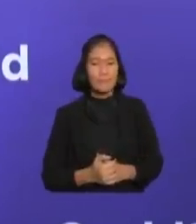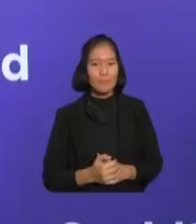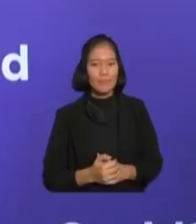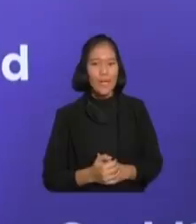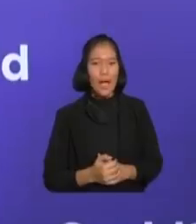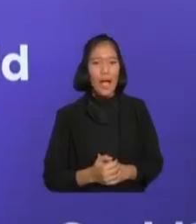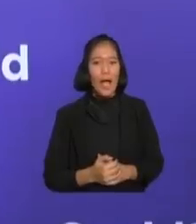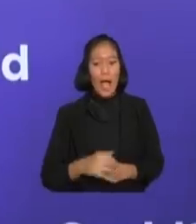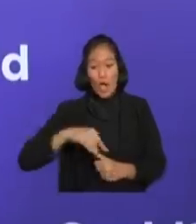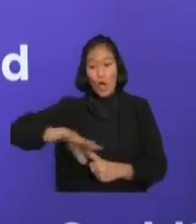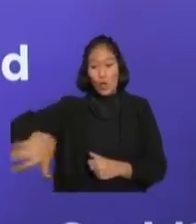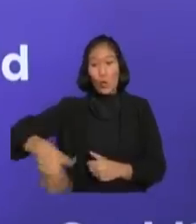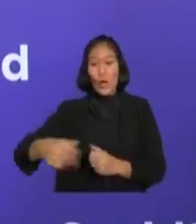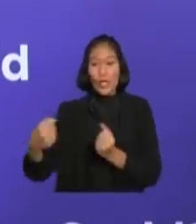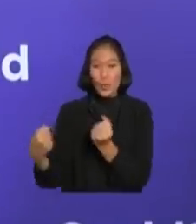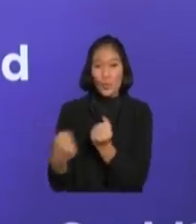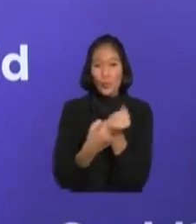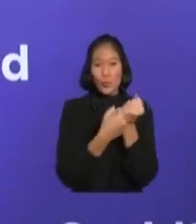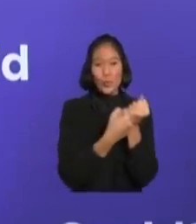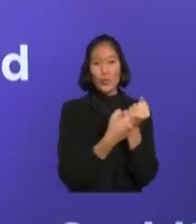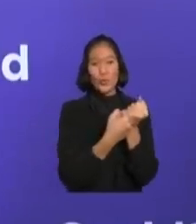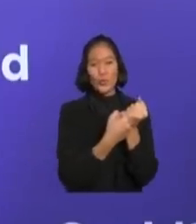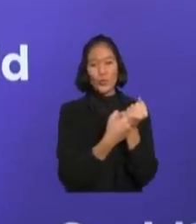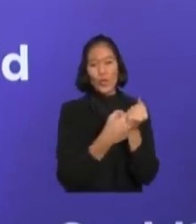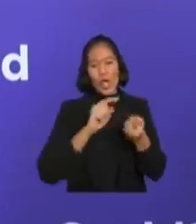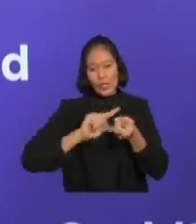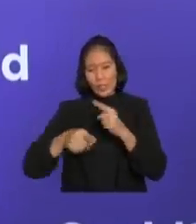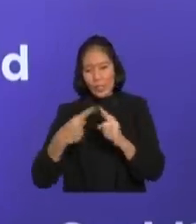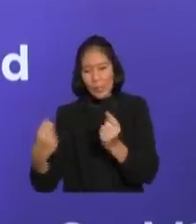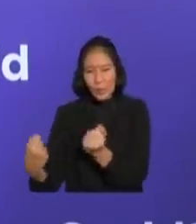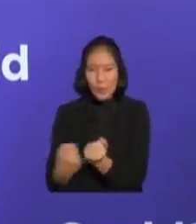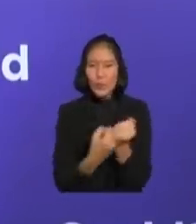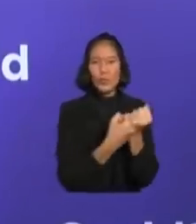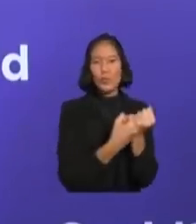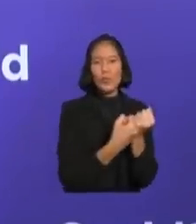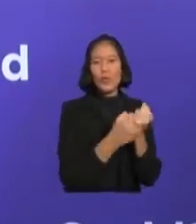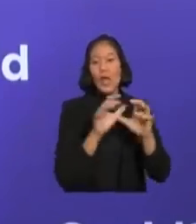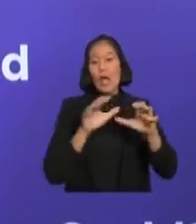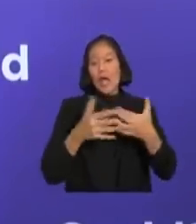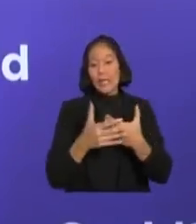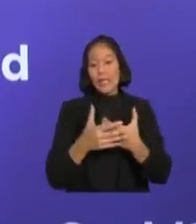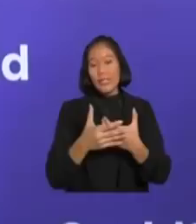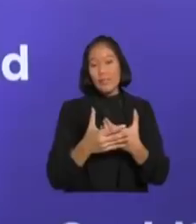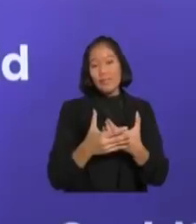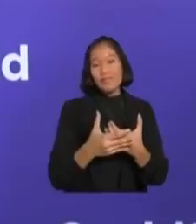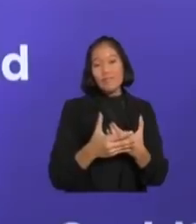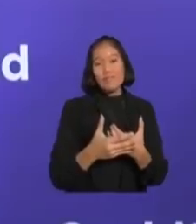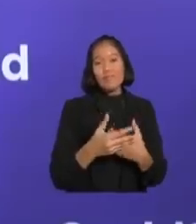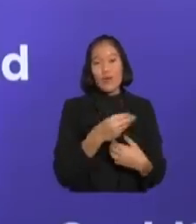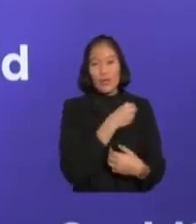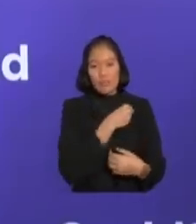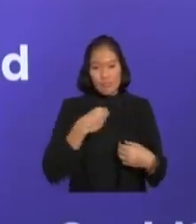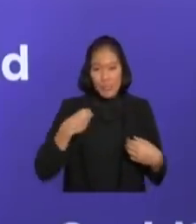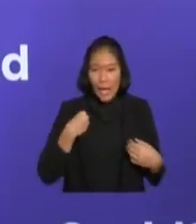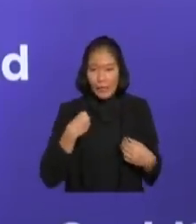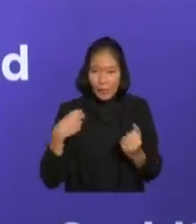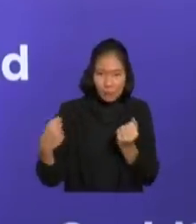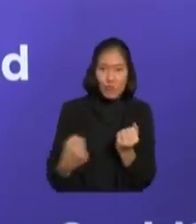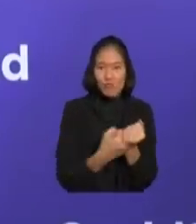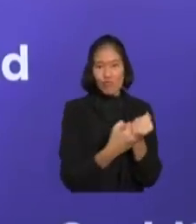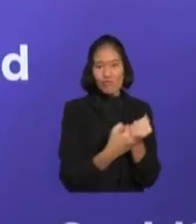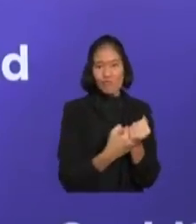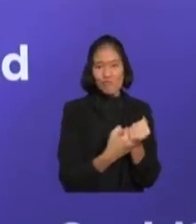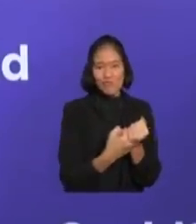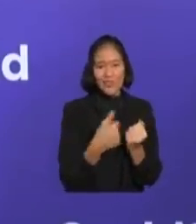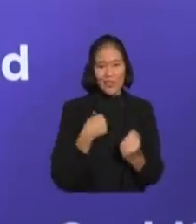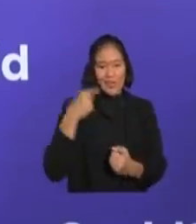dengan dukungan keluarga support system keluarga tim medis yang luar biasa akhirnya kami bisa mengubah